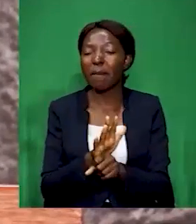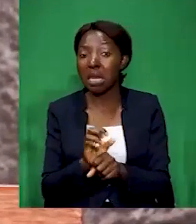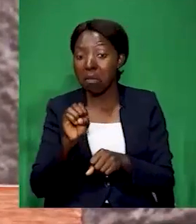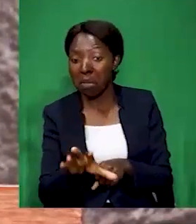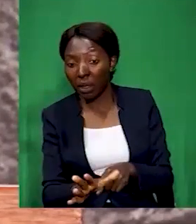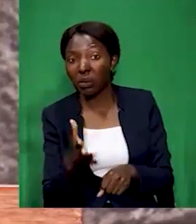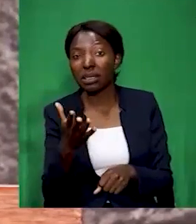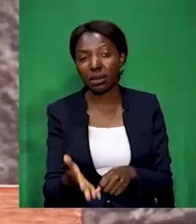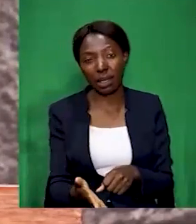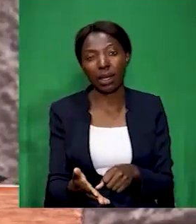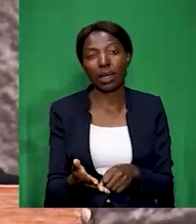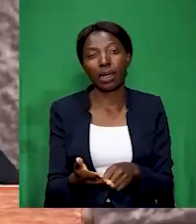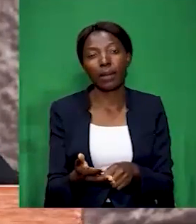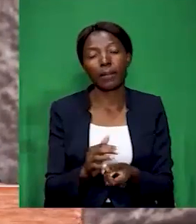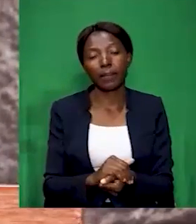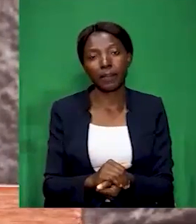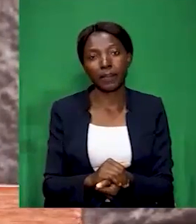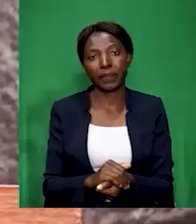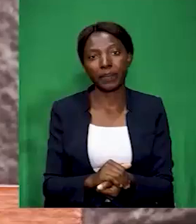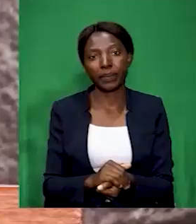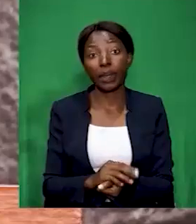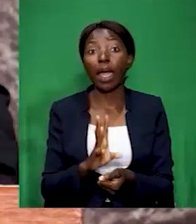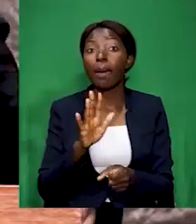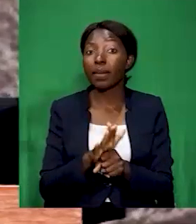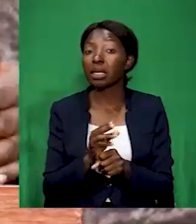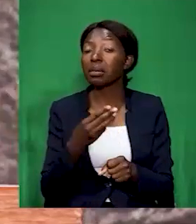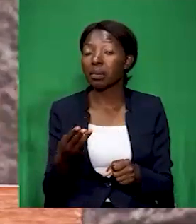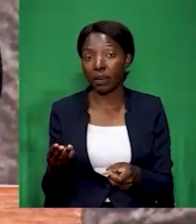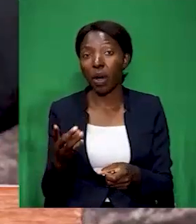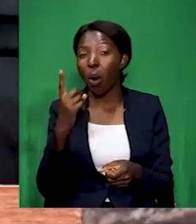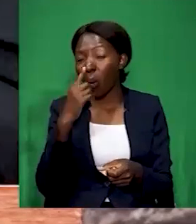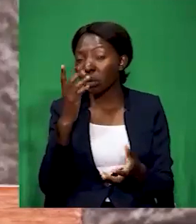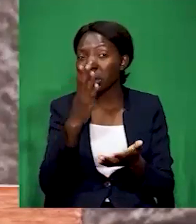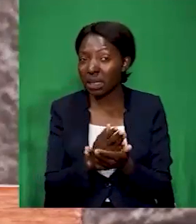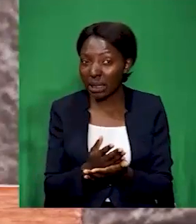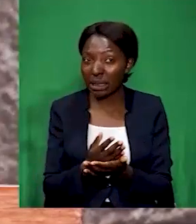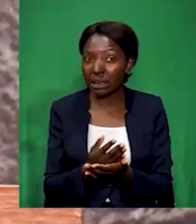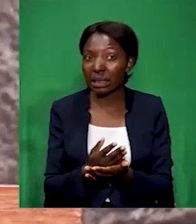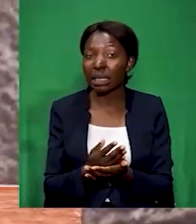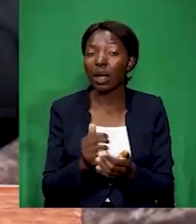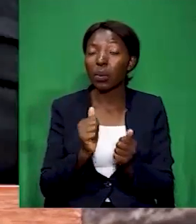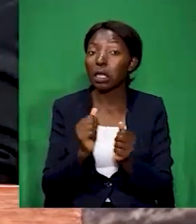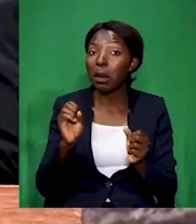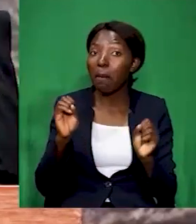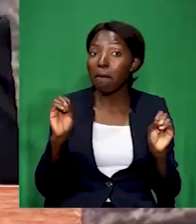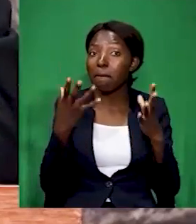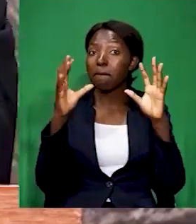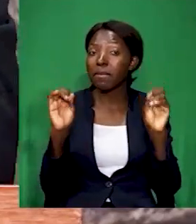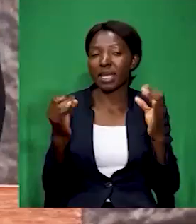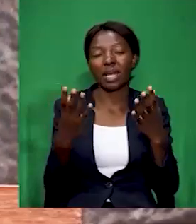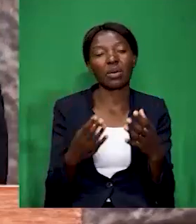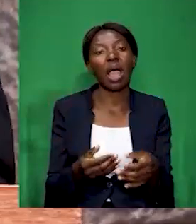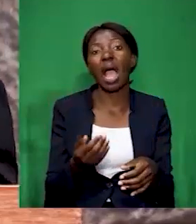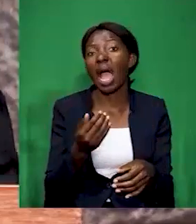zvekutungamidzwa kuparidzwa kweivhangeri mberi kaona kazhinji matanga kuisa minana kumberi kazhinji